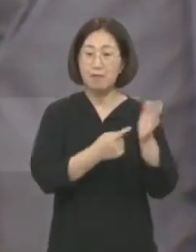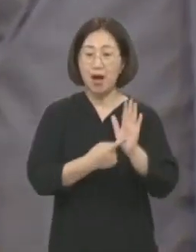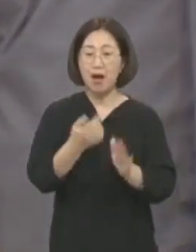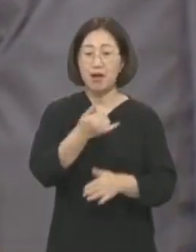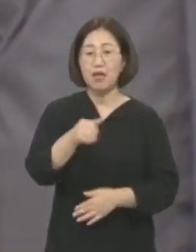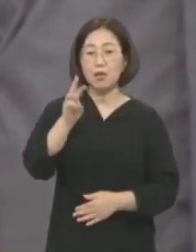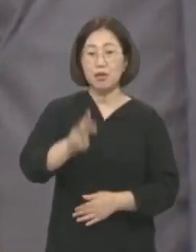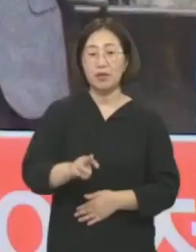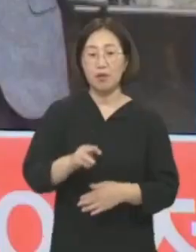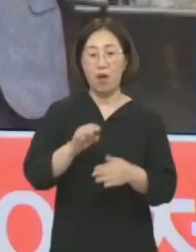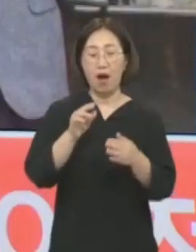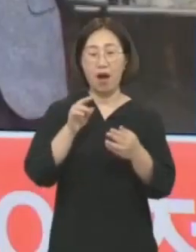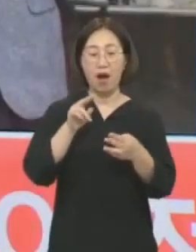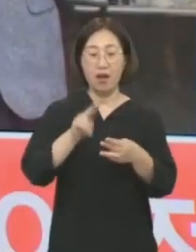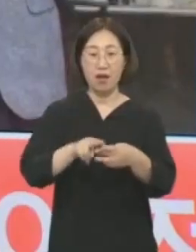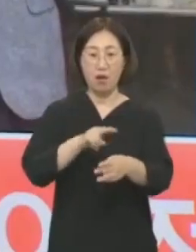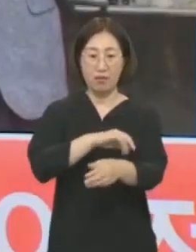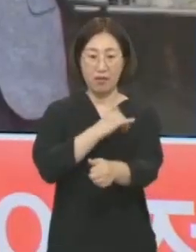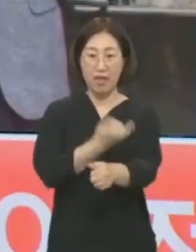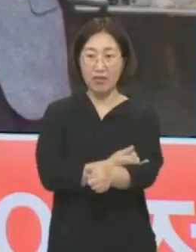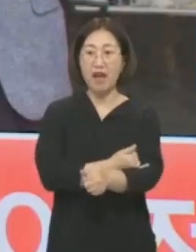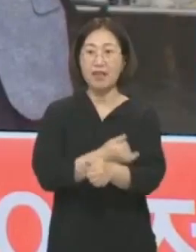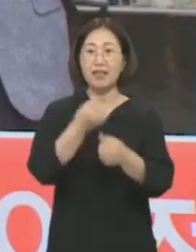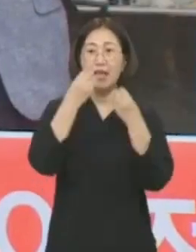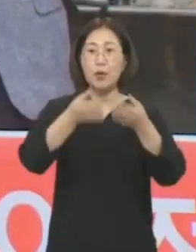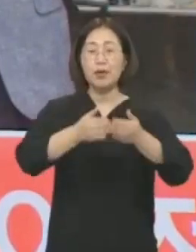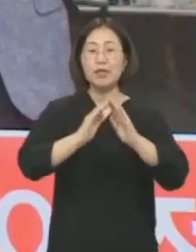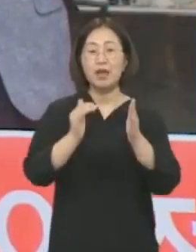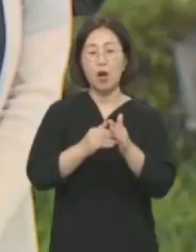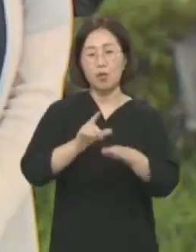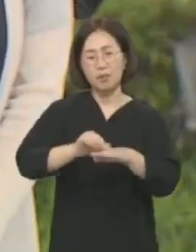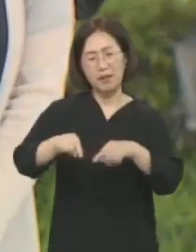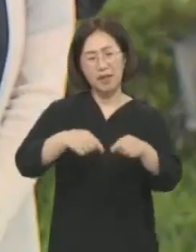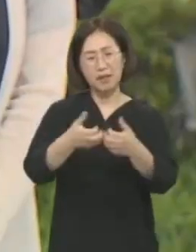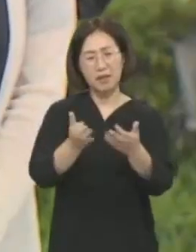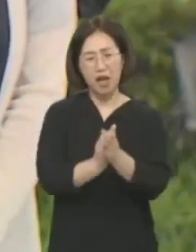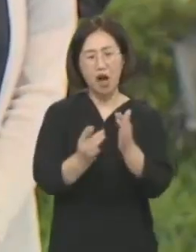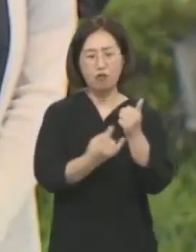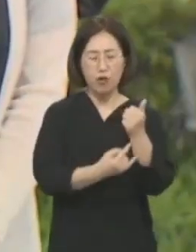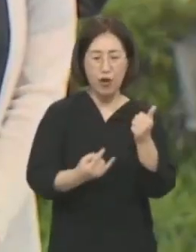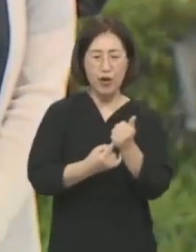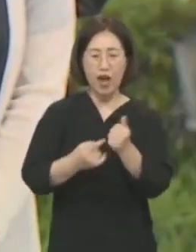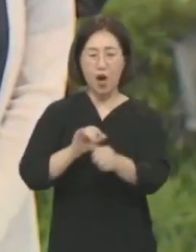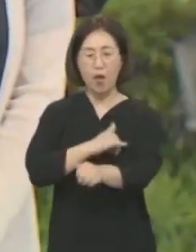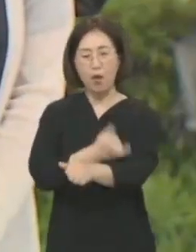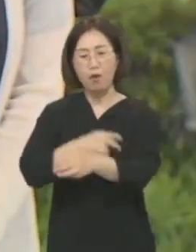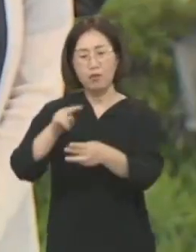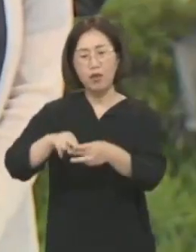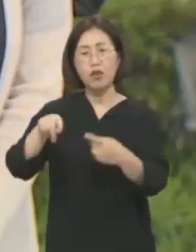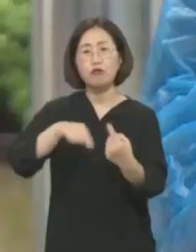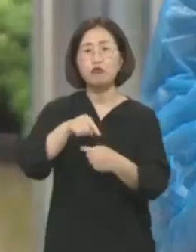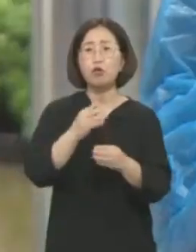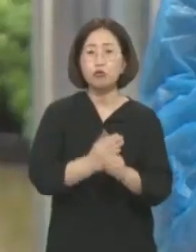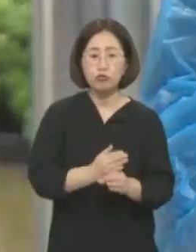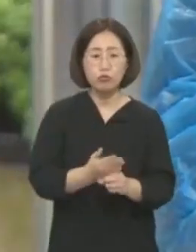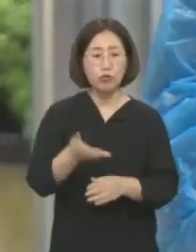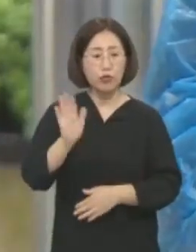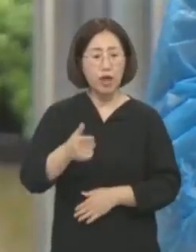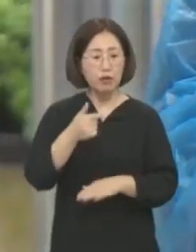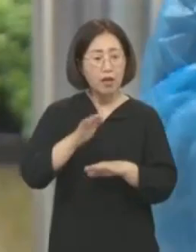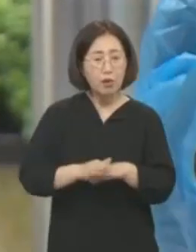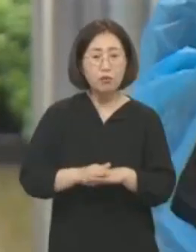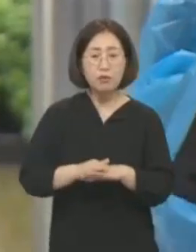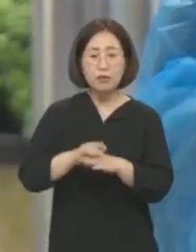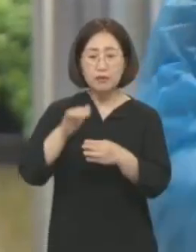세종시가 인권센터를 새로 개설하는 등 대부분 지자체가 인권위원회와 인권센터를 운영하는 상황에서 대전시의